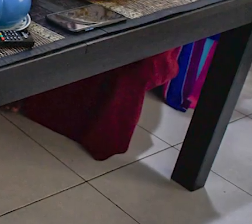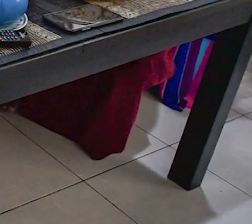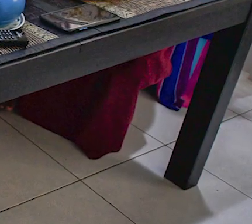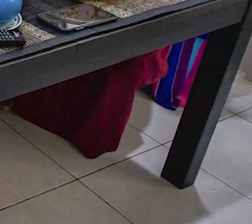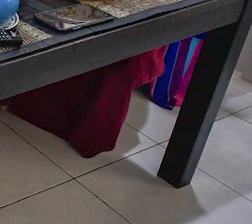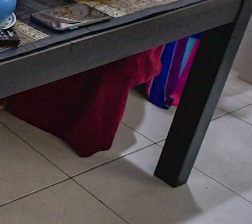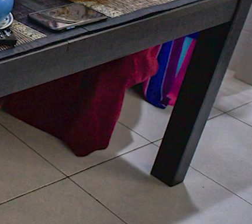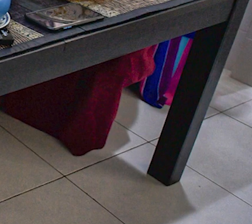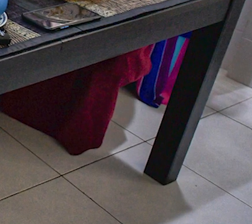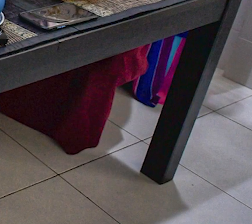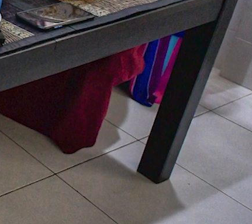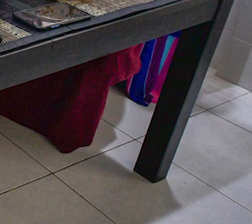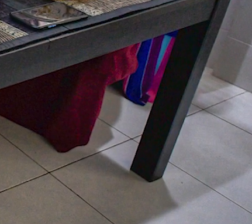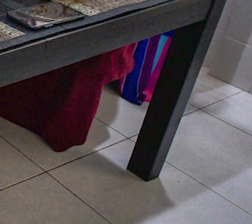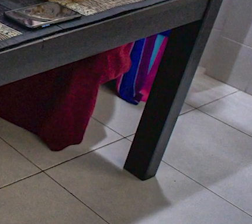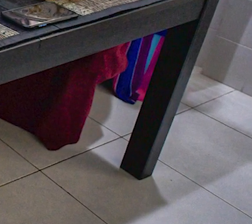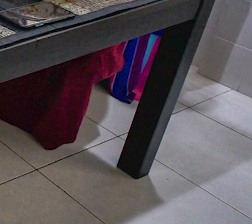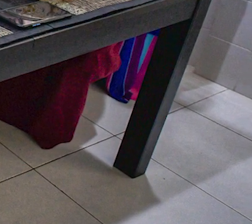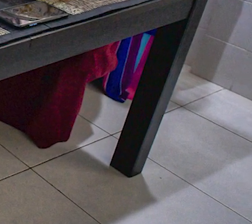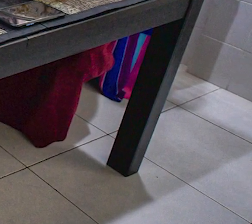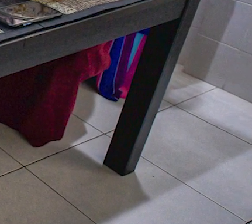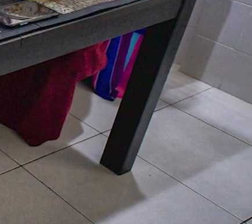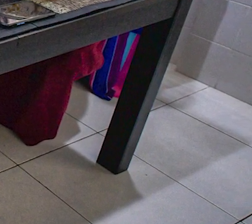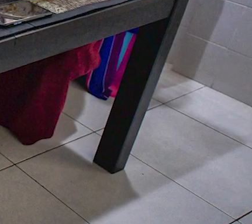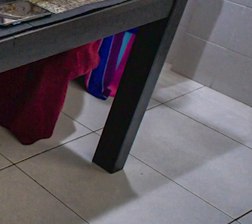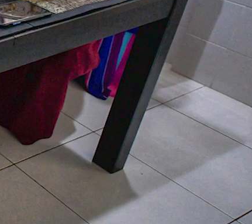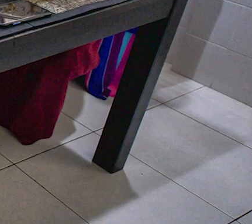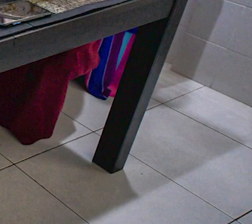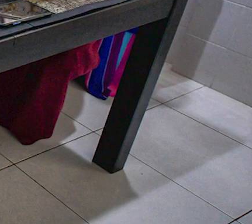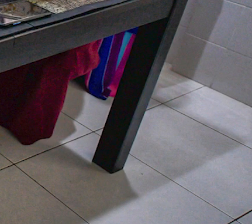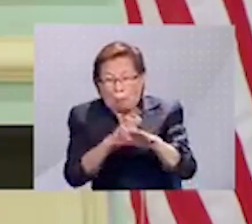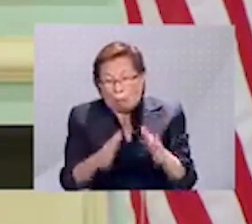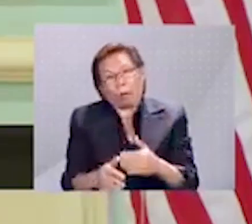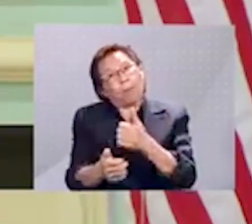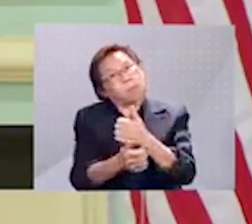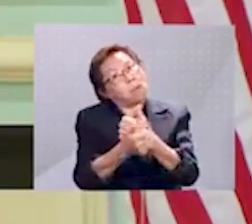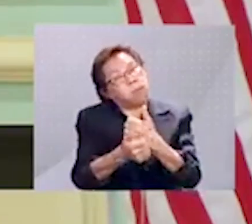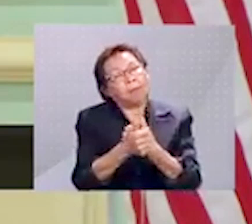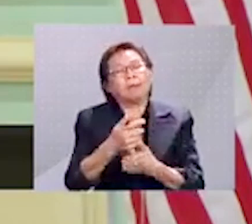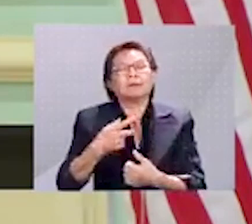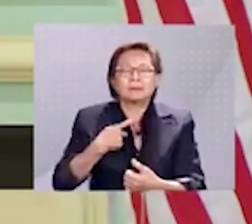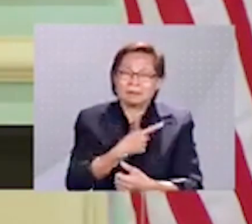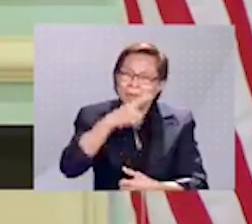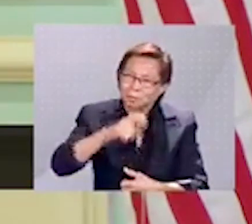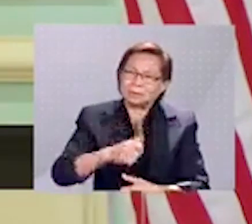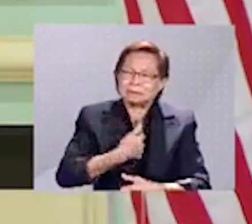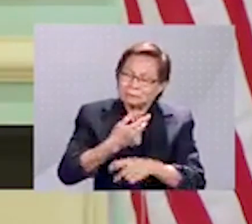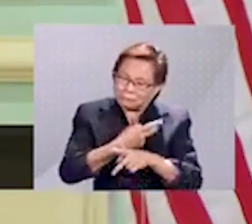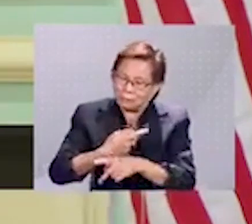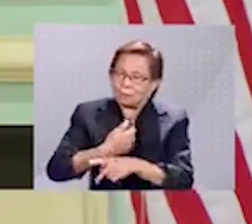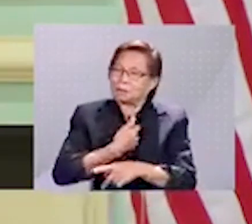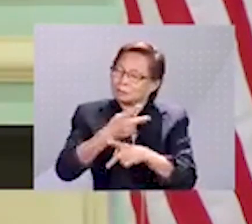suasana keadaan tertutup dan sebagainya ya Iya lebih membahayakan seperti saya ketika di kita sendiri yang yang menentukan